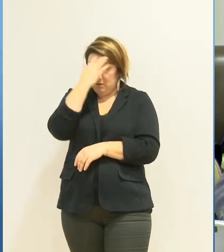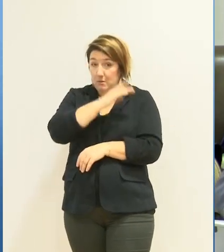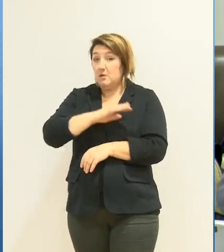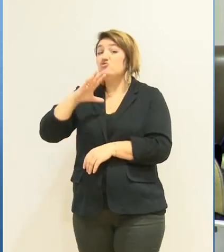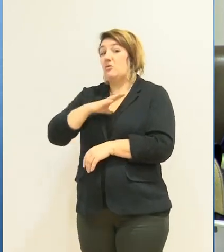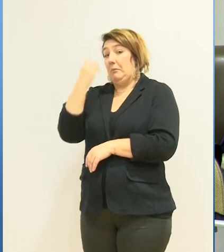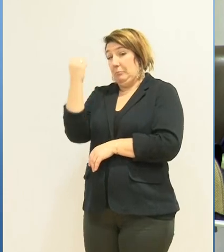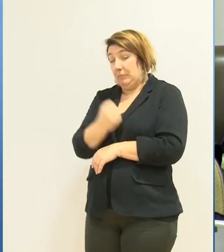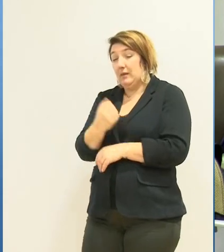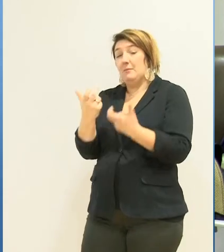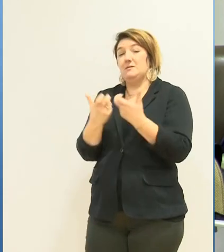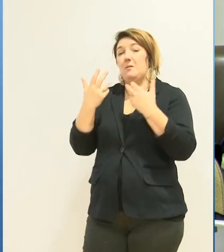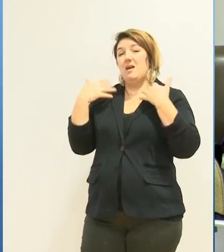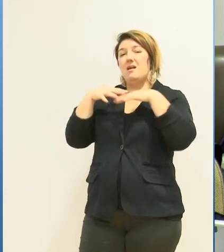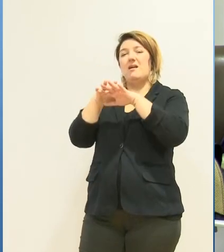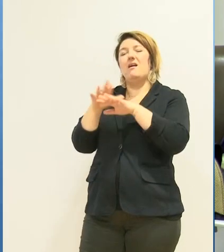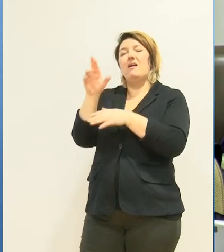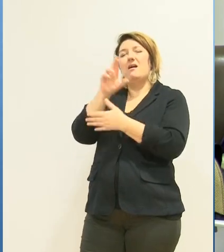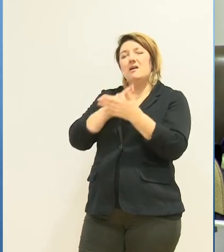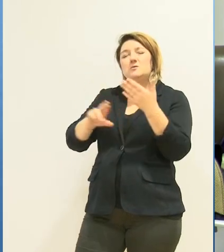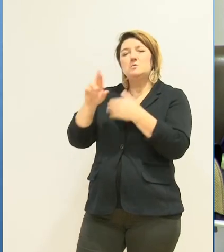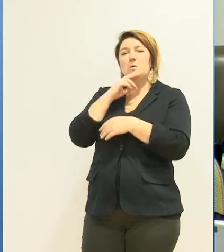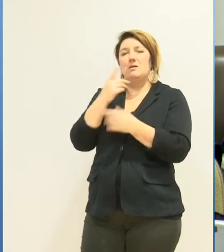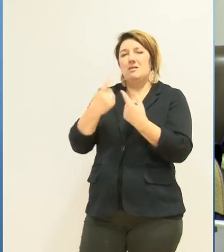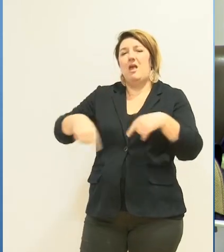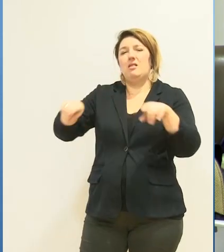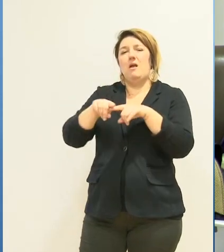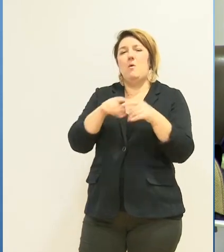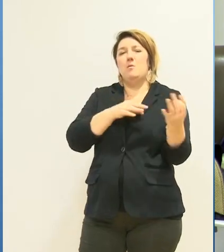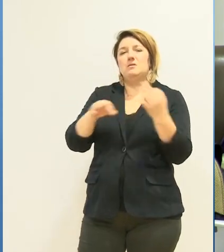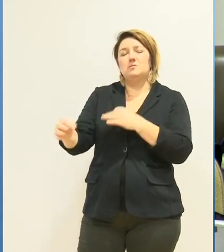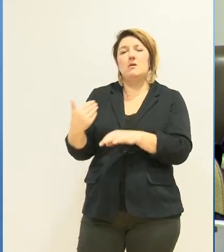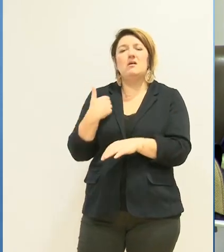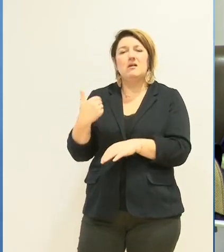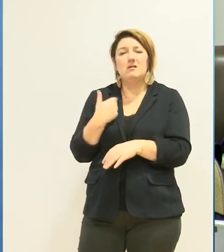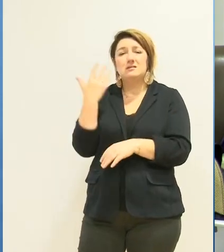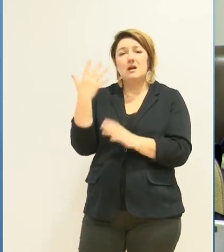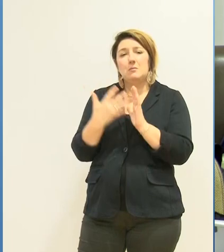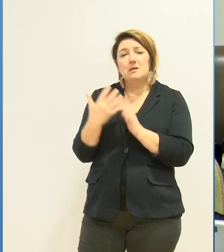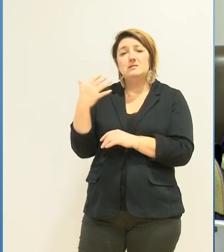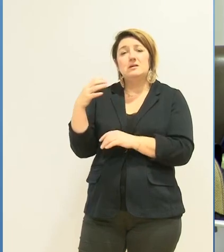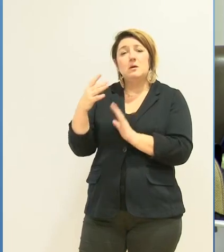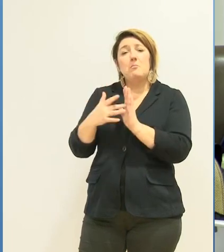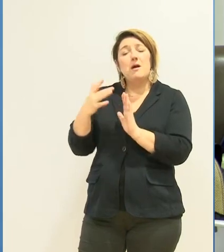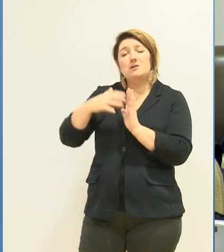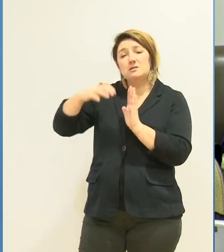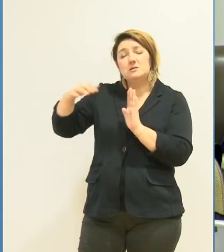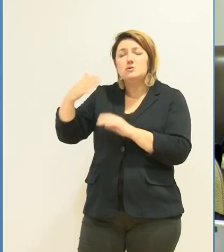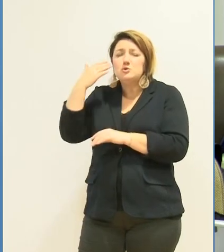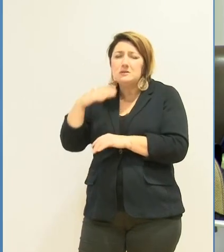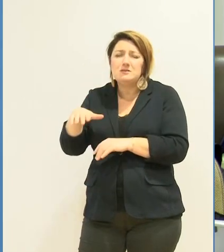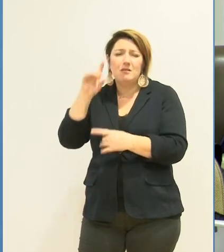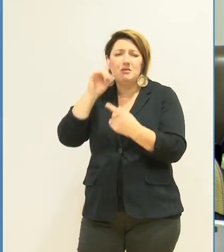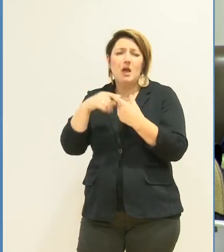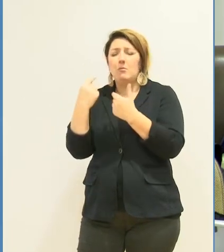région rhône alpes la dernière commission permanente c'était cinq mille cinq cents pages de texte alors je sais qu'on traite beaucoup de sujets qu'il faut lier